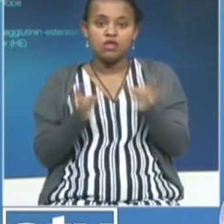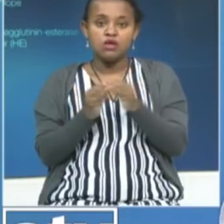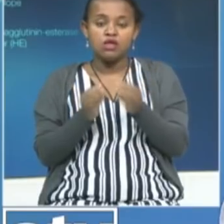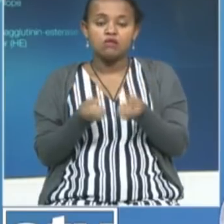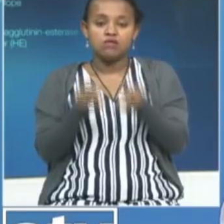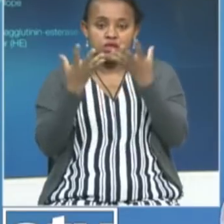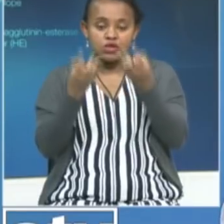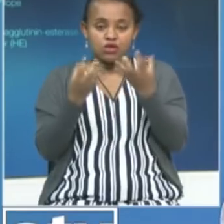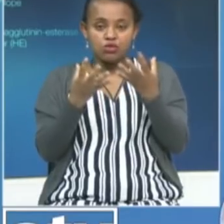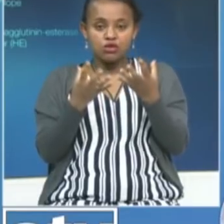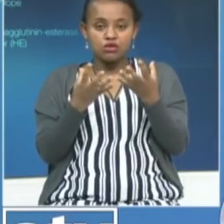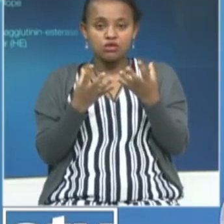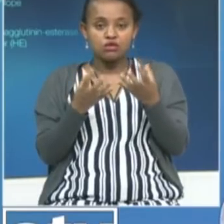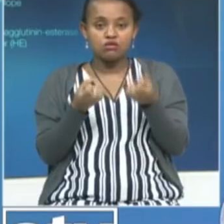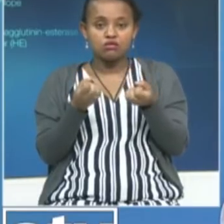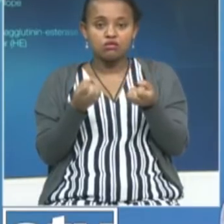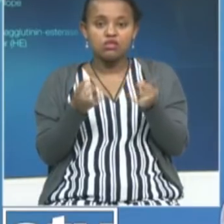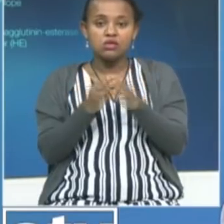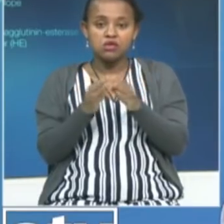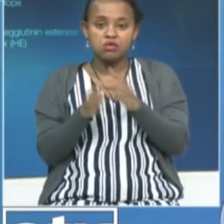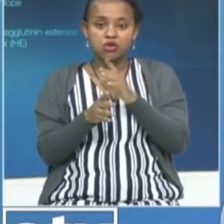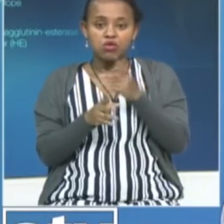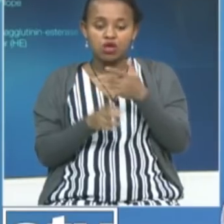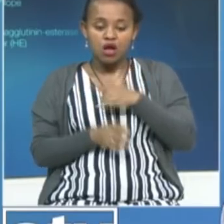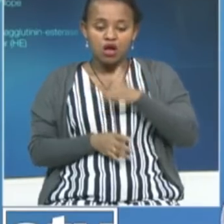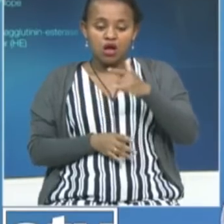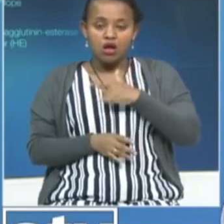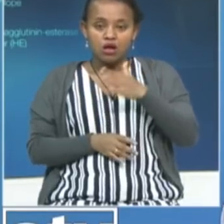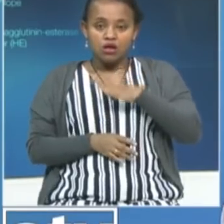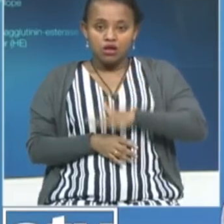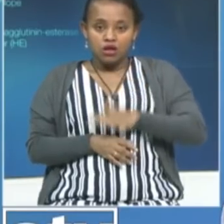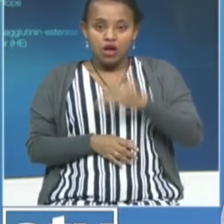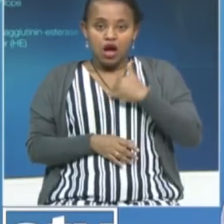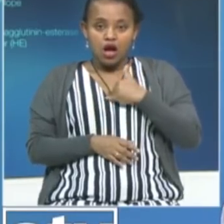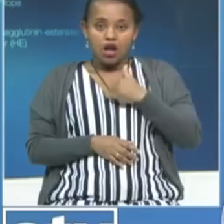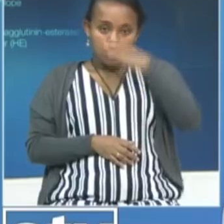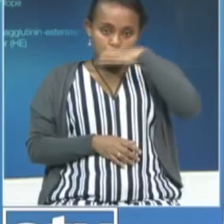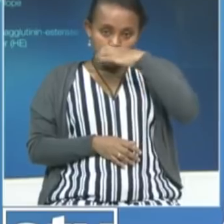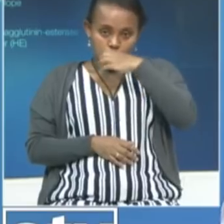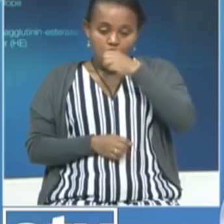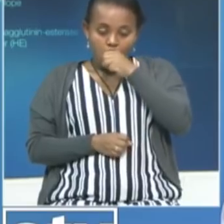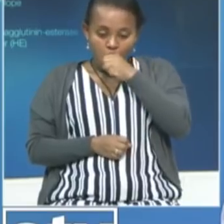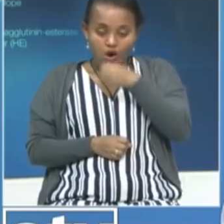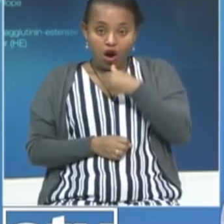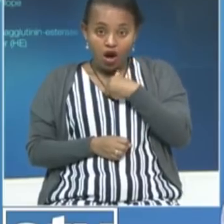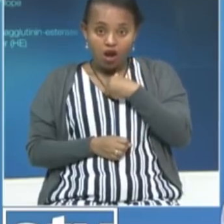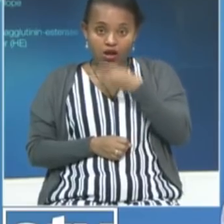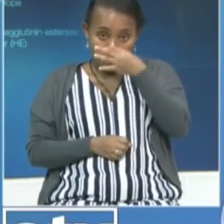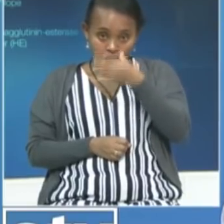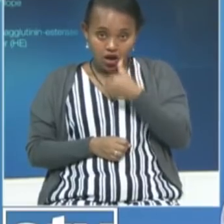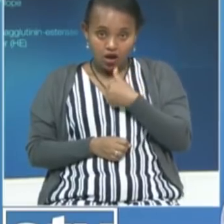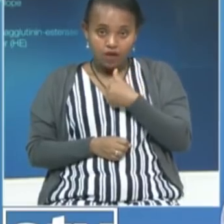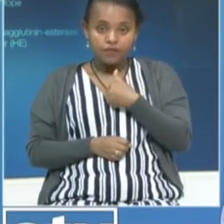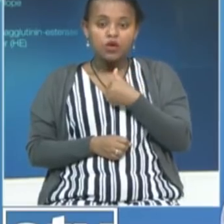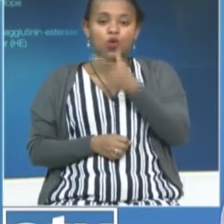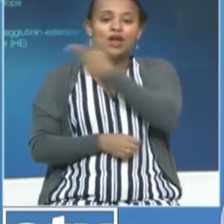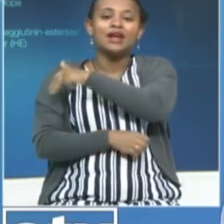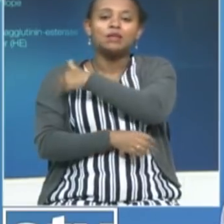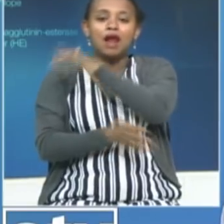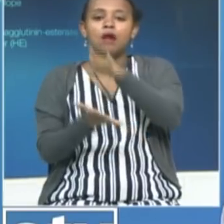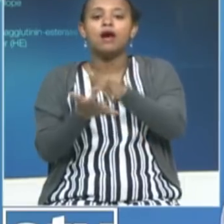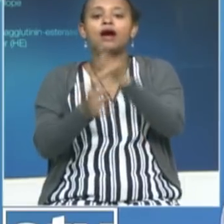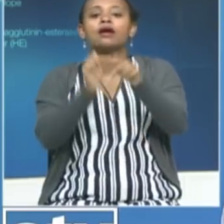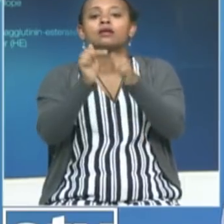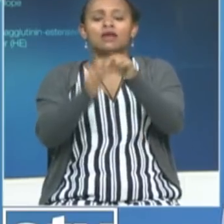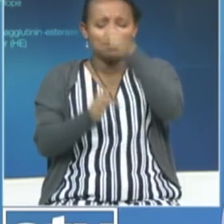የጉንፋን ምልክት፣ ሳል፣ ትንፋሽ ማጠርና ትኩሳት ሲኖር ፈጠን ብለን ወደ ሕክምና ማዕከል መሄድ፣ የትኛውም